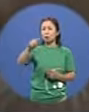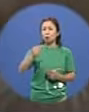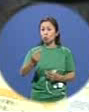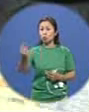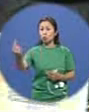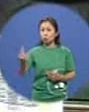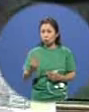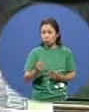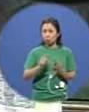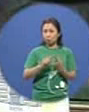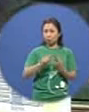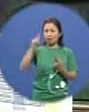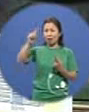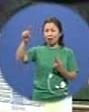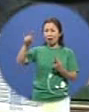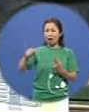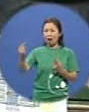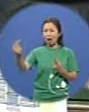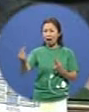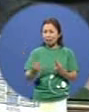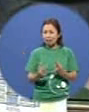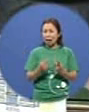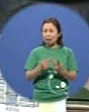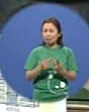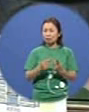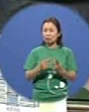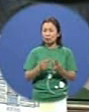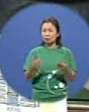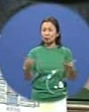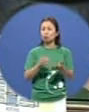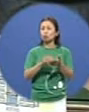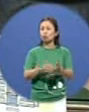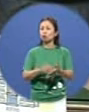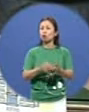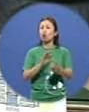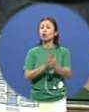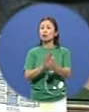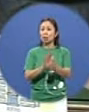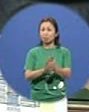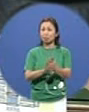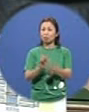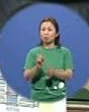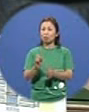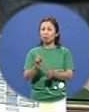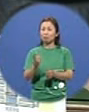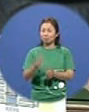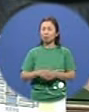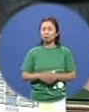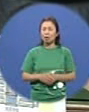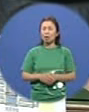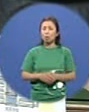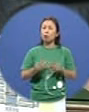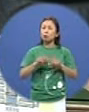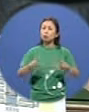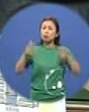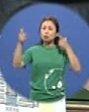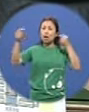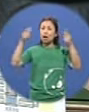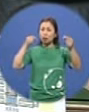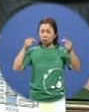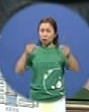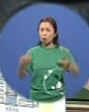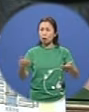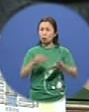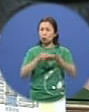つはいねどうするかというとですね大学生ってのはあの就職活動しますよねで就職活動すると